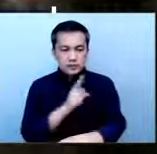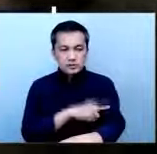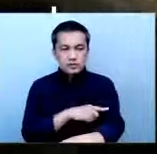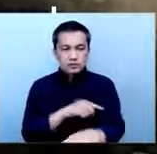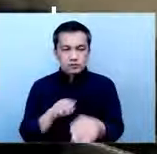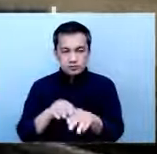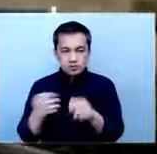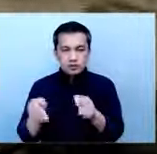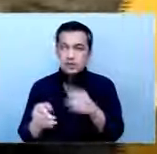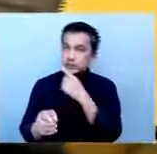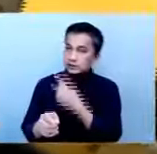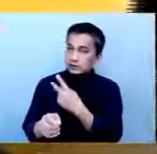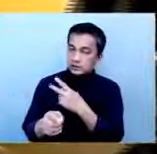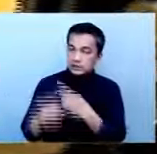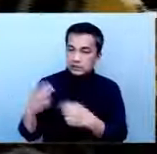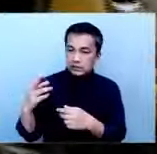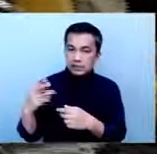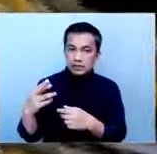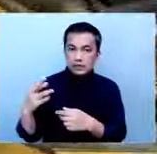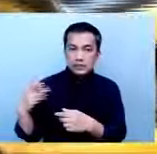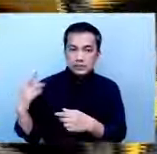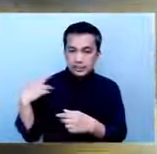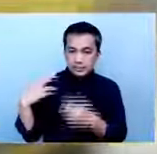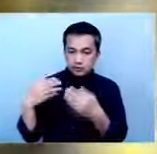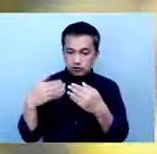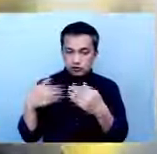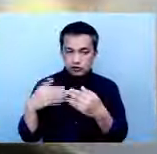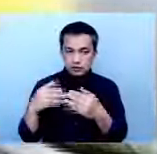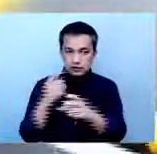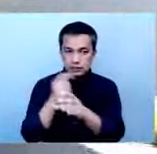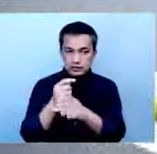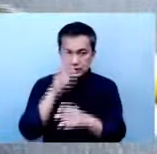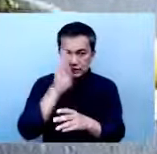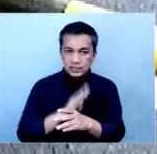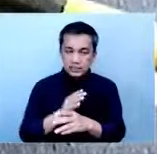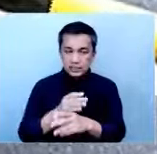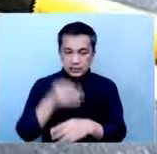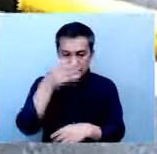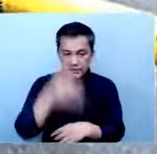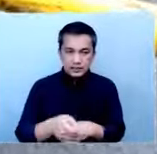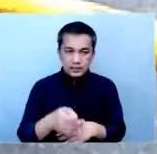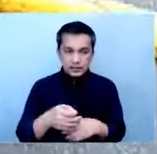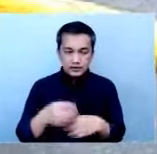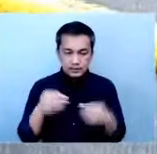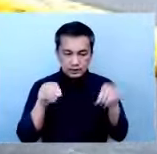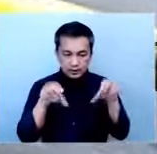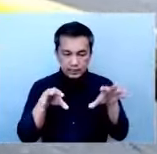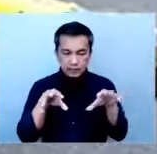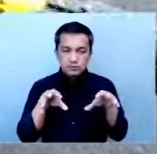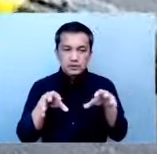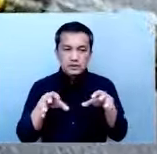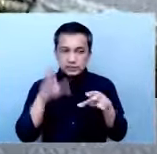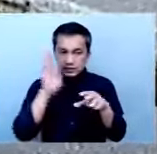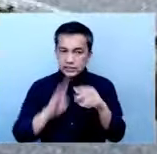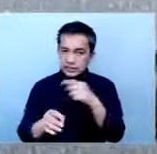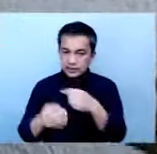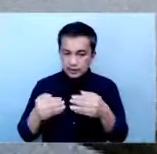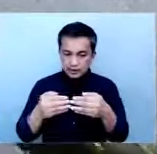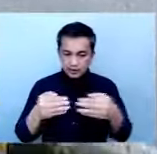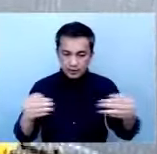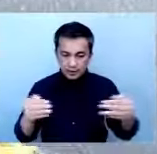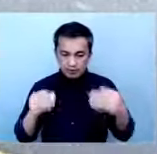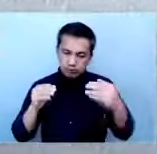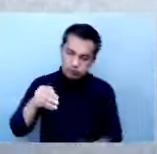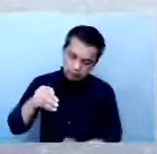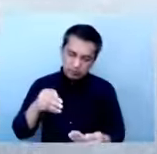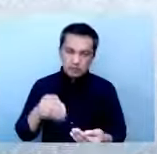na yung kanang pinto ng trailer truck na ito. Makikita nyo rin dito sa harap yung ilaw, basag na. Pati yung bumper, nakalaylay na